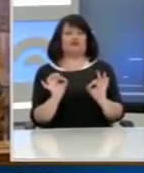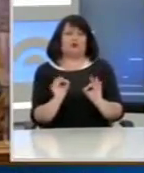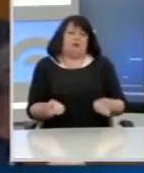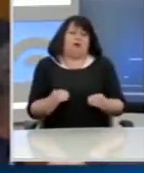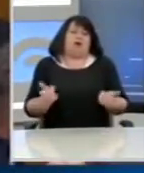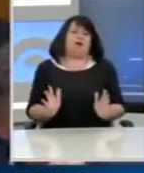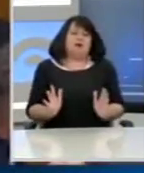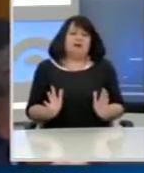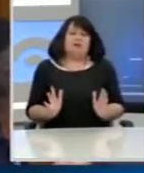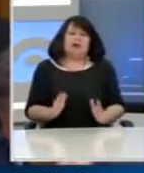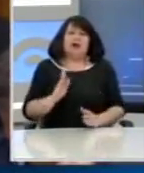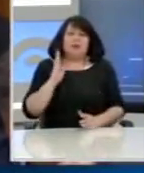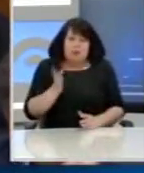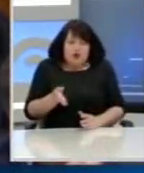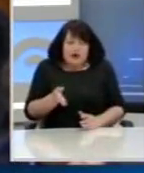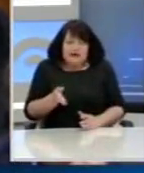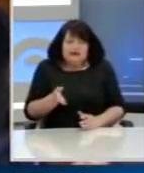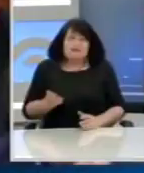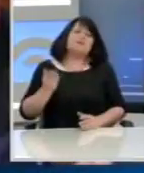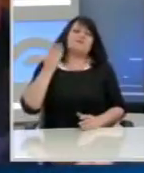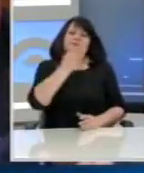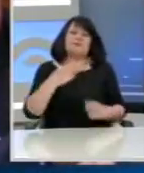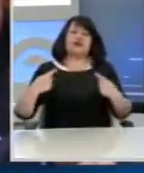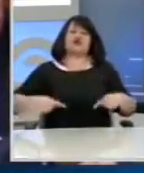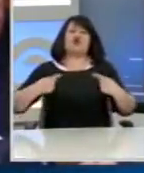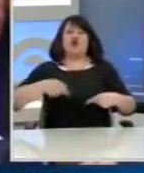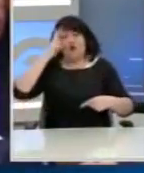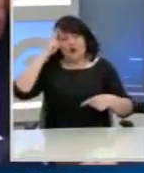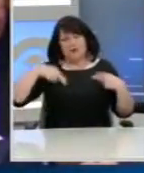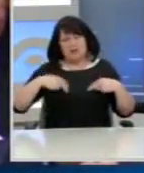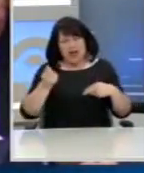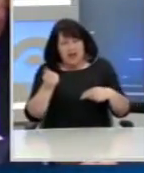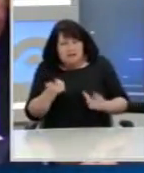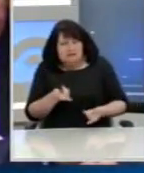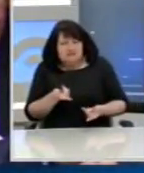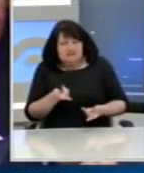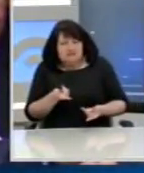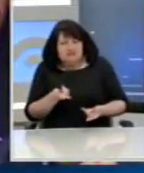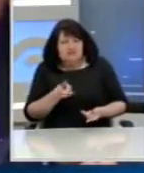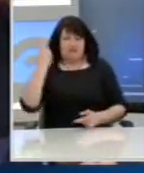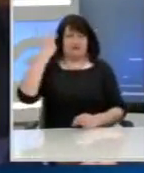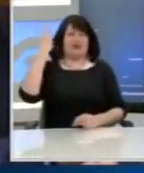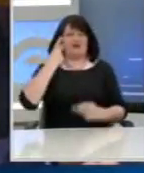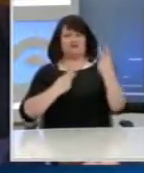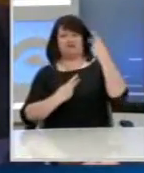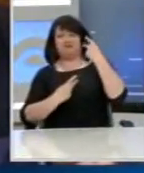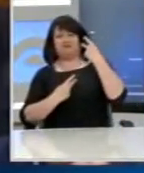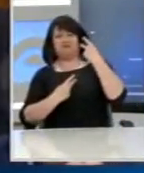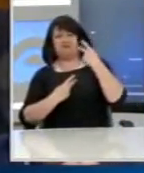τίποτα, μπορείτε από τη μια να πηγαίνετε στον κύριο Σόιμπλε και στις Βρυξέλλες και στο Βερολίνο και να μας κατηγορείτε γιατί